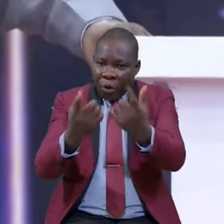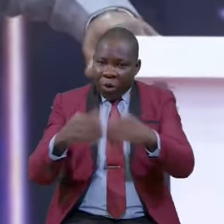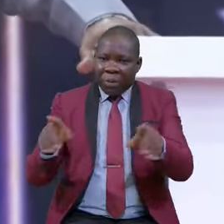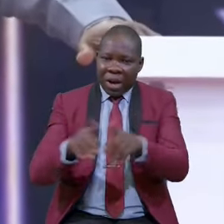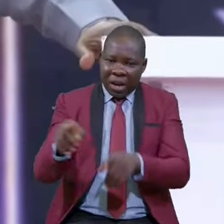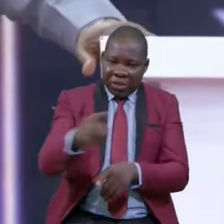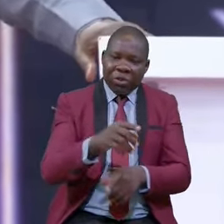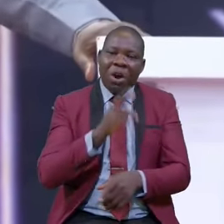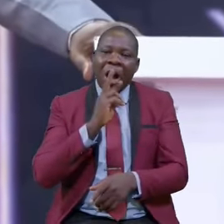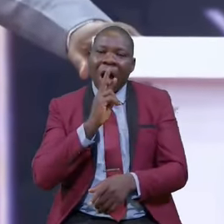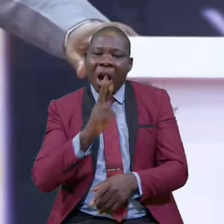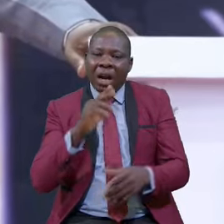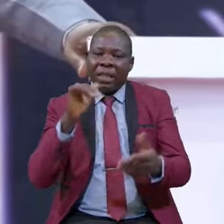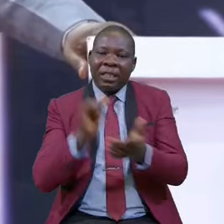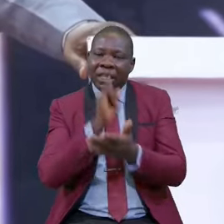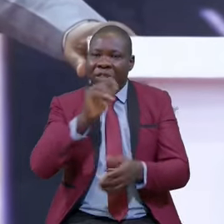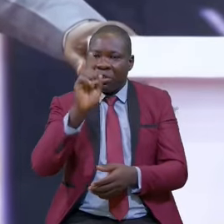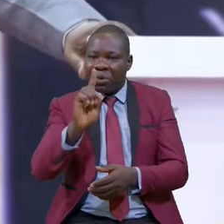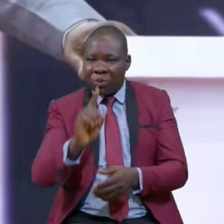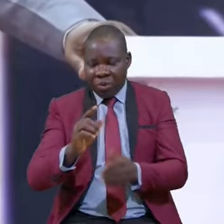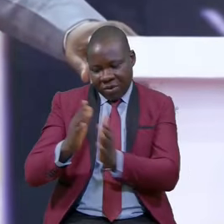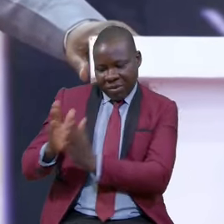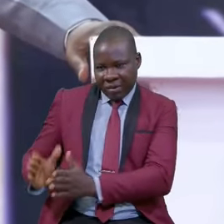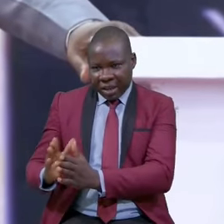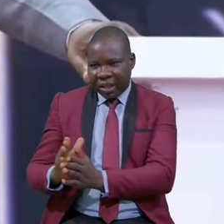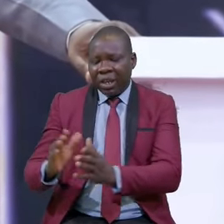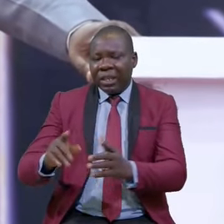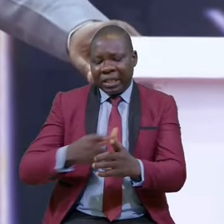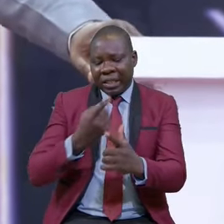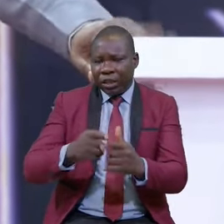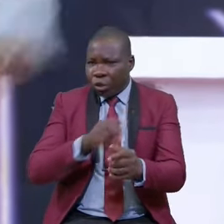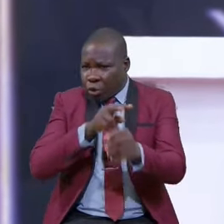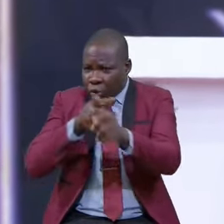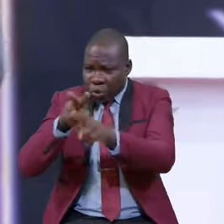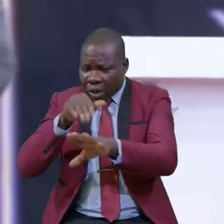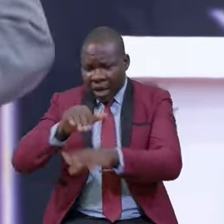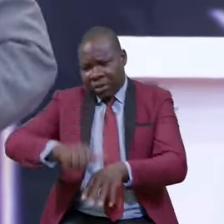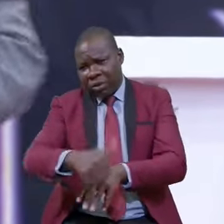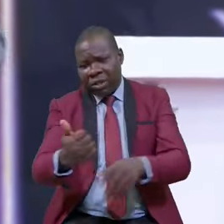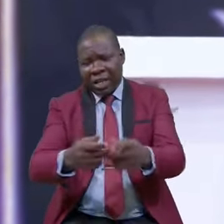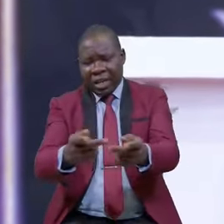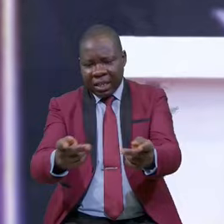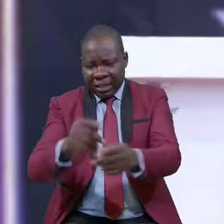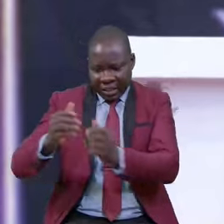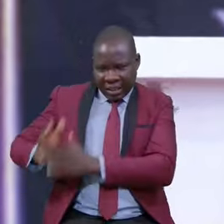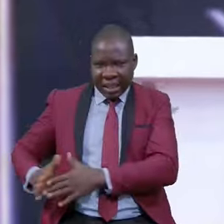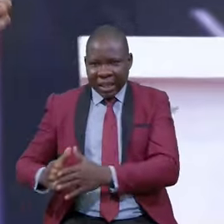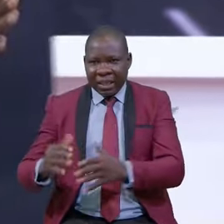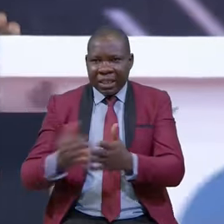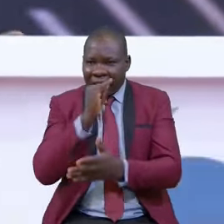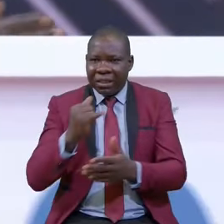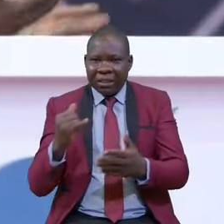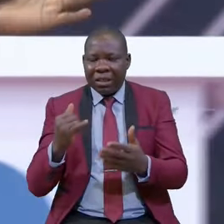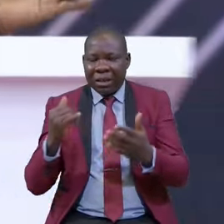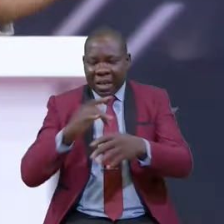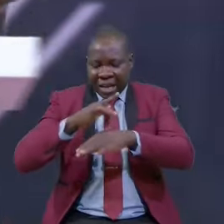C'est juste une face. Et tu ne regardes pas l'autre face. Et l'autre face est vide. Tout ce... je viens tel que je